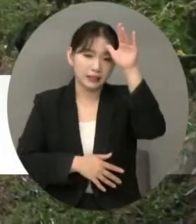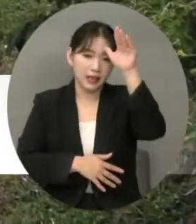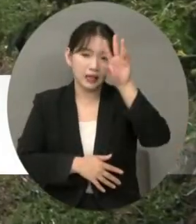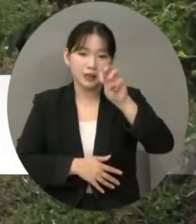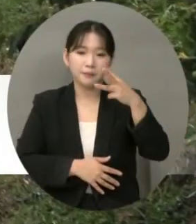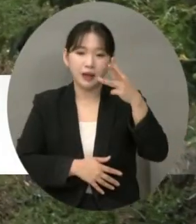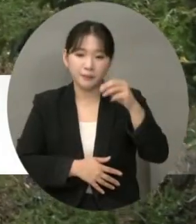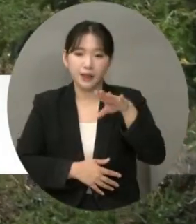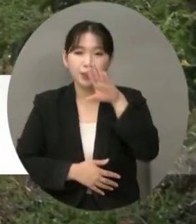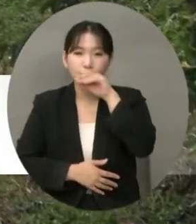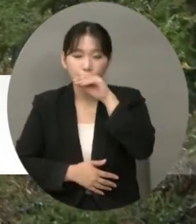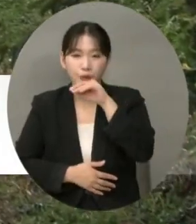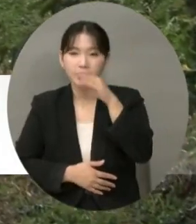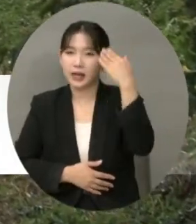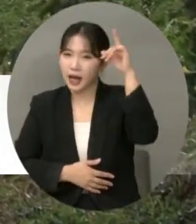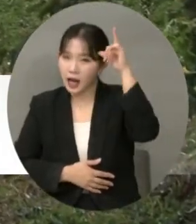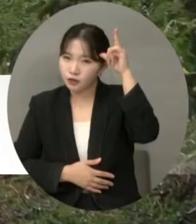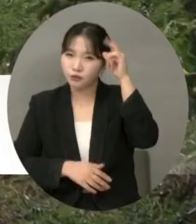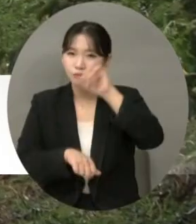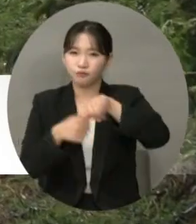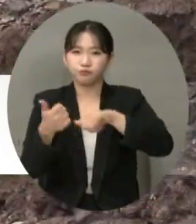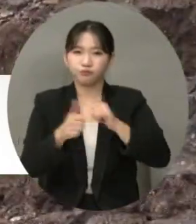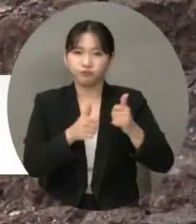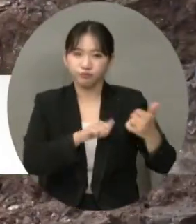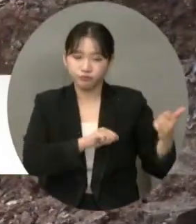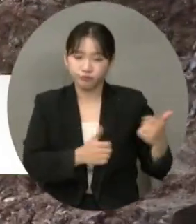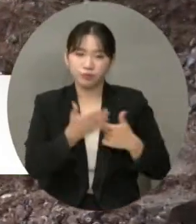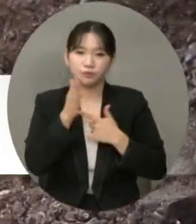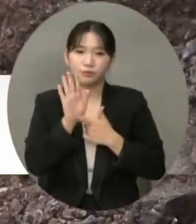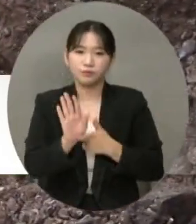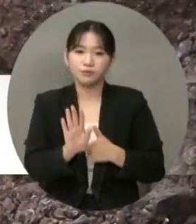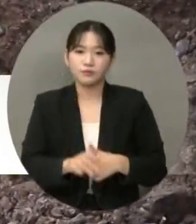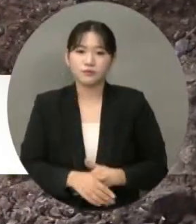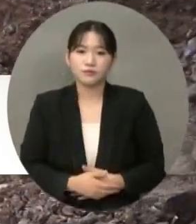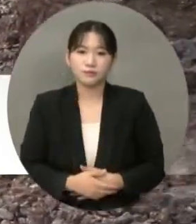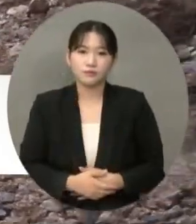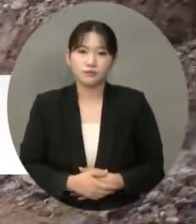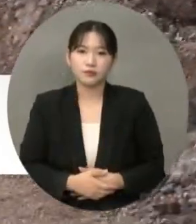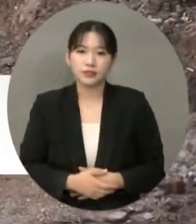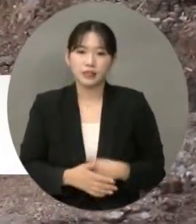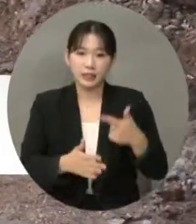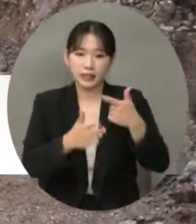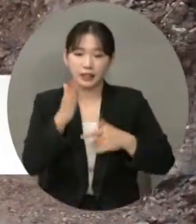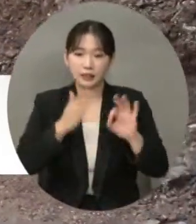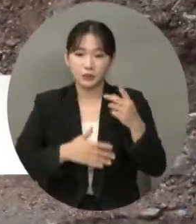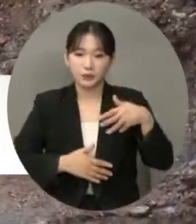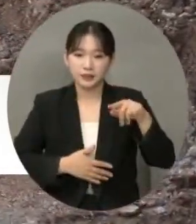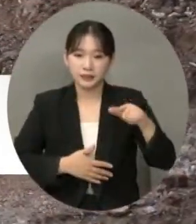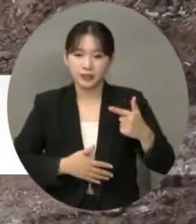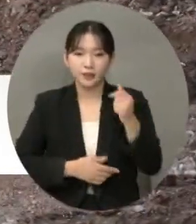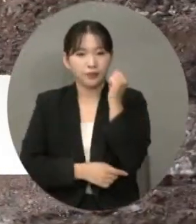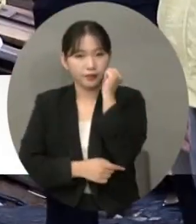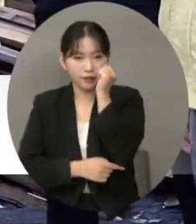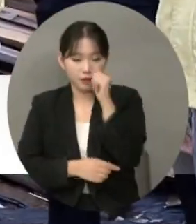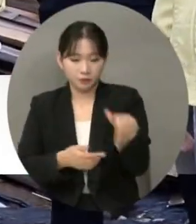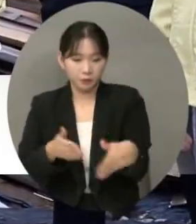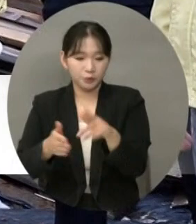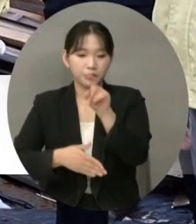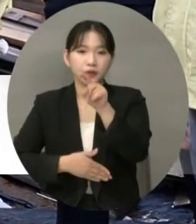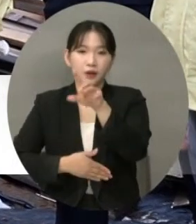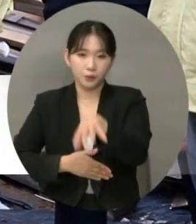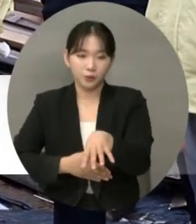38만 마리와 오리, 한우 등 가축 폐사가 이어졌다고 설명했습니다. 강진 옴천과 영암 등 도로